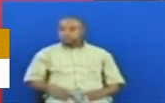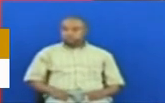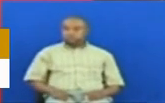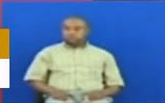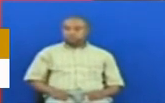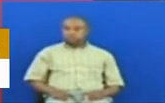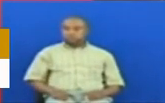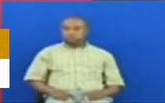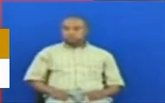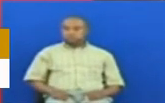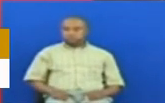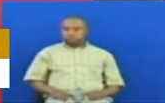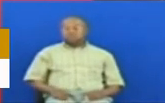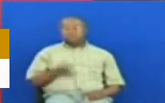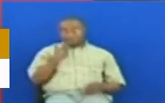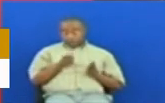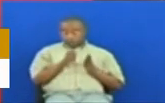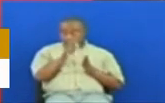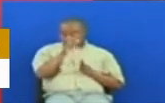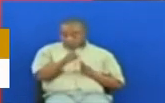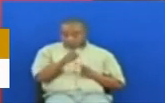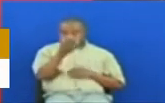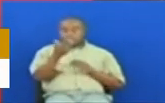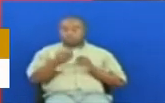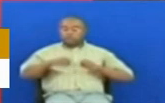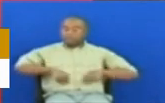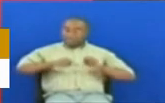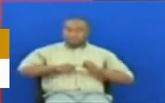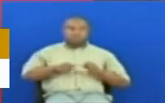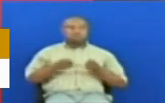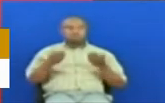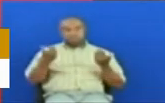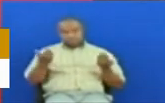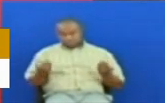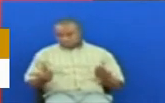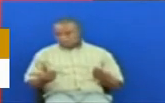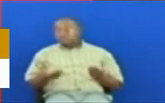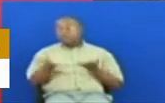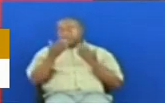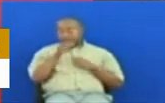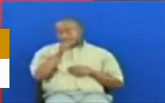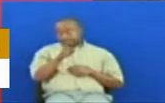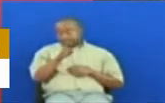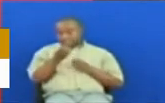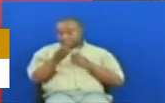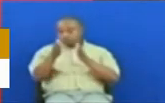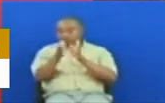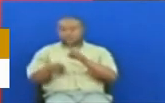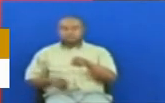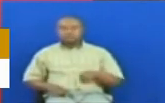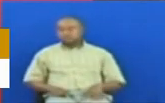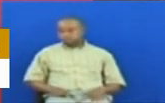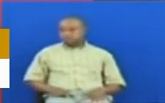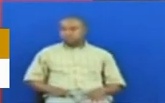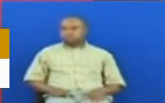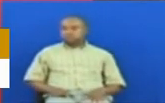tuna more qualified persons ambao watakuwa wanaweza kuwa appointed kama director general or deputy